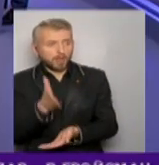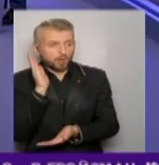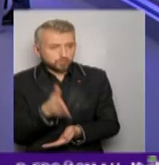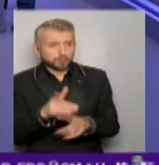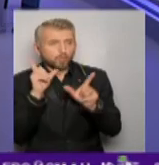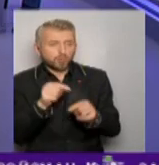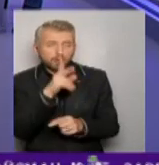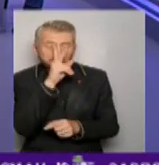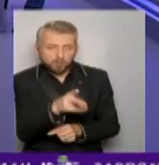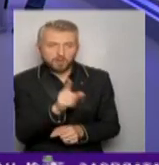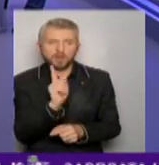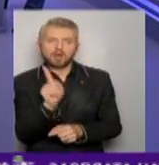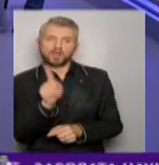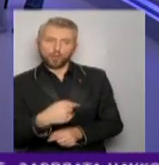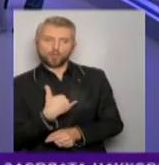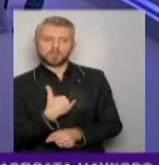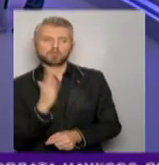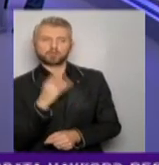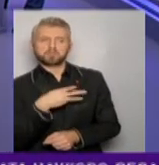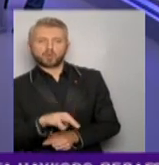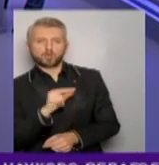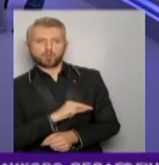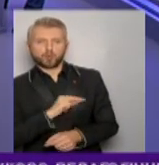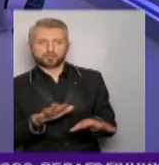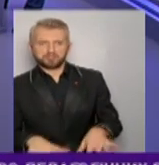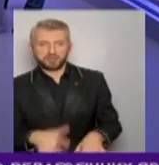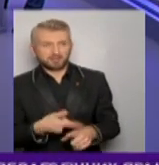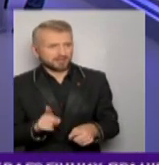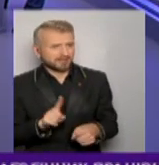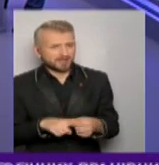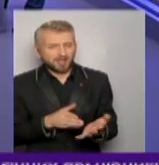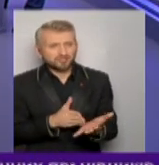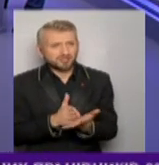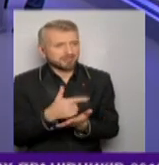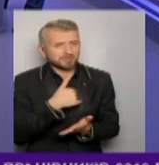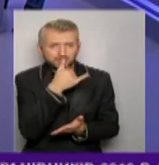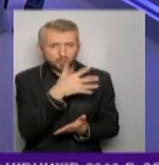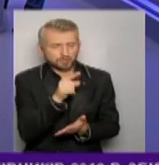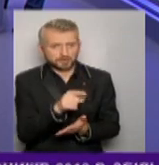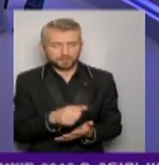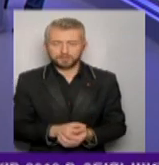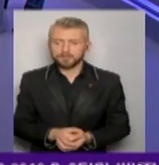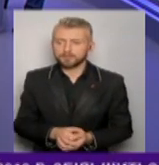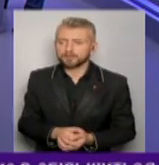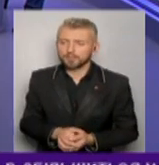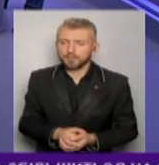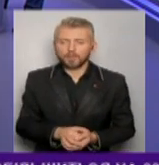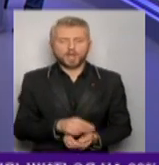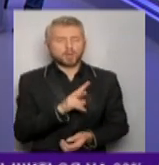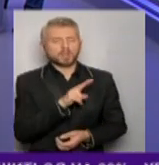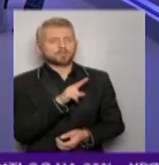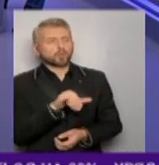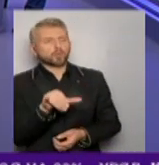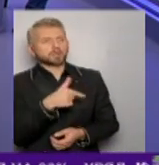їхати 2 місяці, але зато в нас будуть мільйони робочих місць. Це вже шлях. Цей ми не можемо пройти. Леонід Петрович, куди